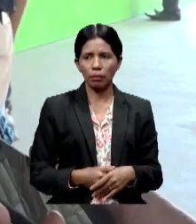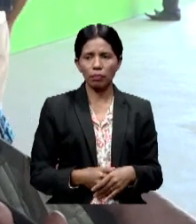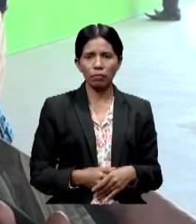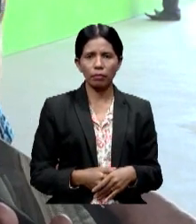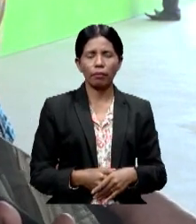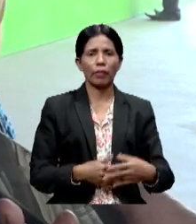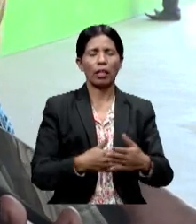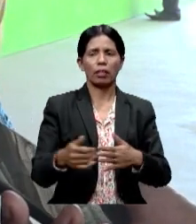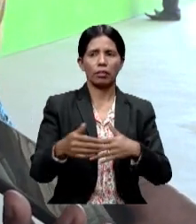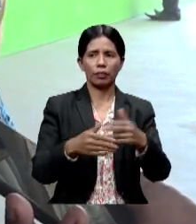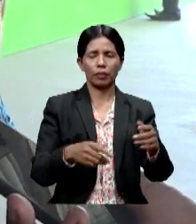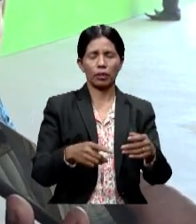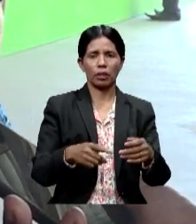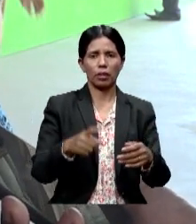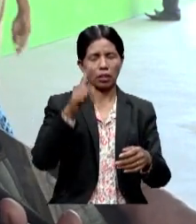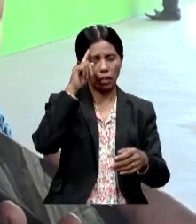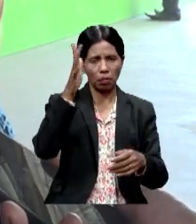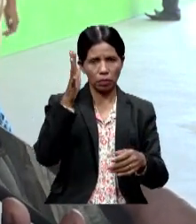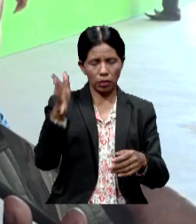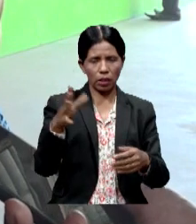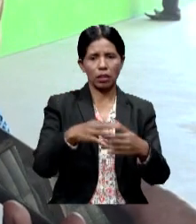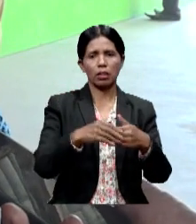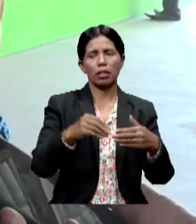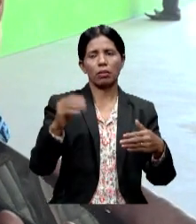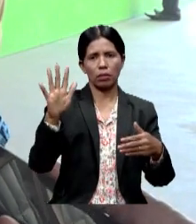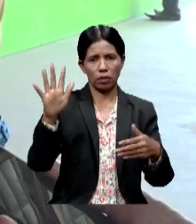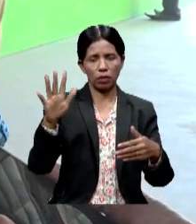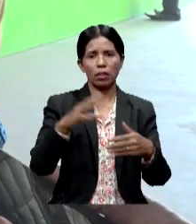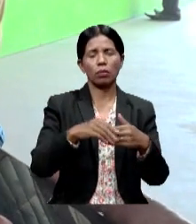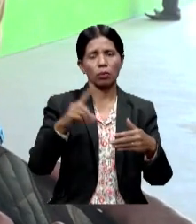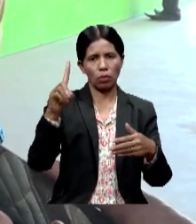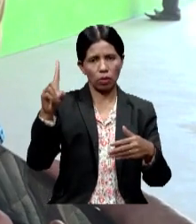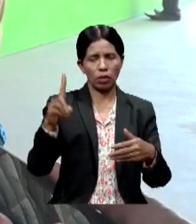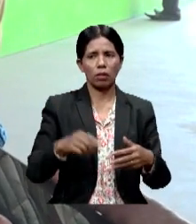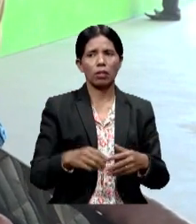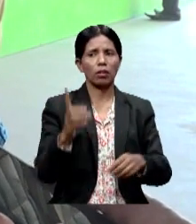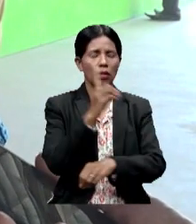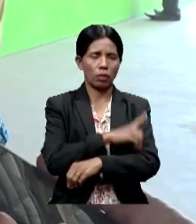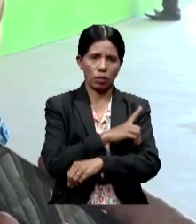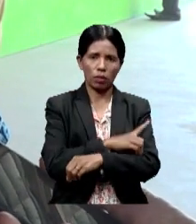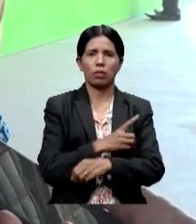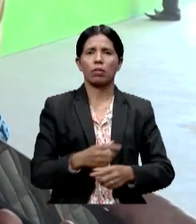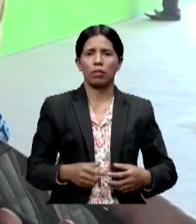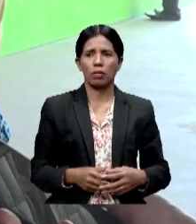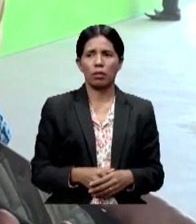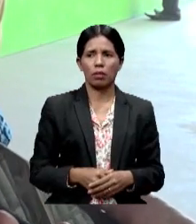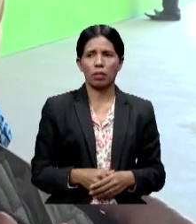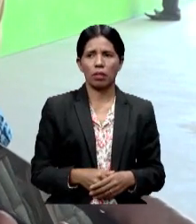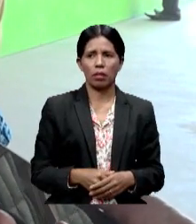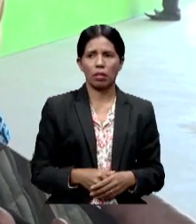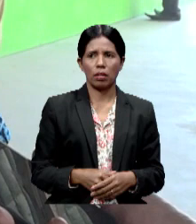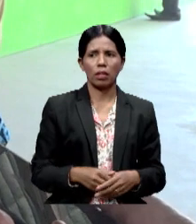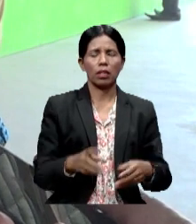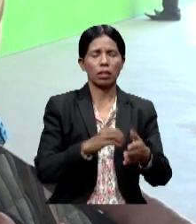Dalam rumah 50 sen, $1 sini. Lalu selor-lor, maybe dalam rumah